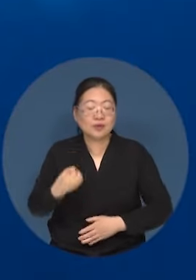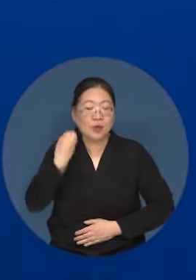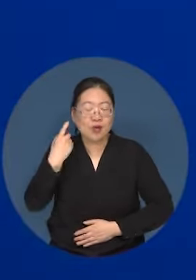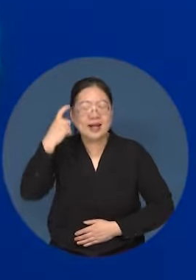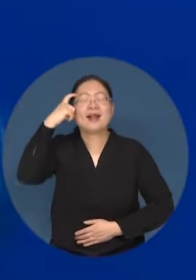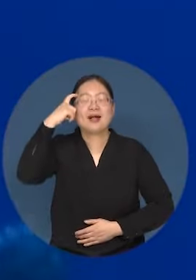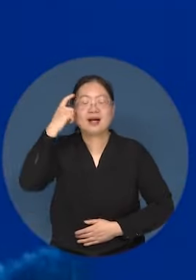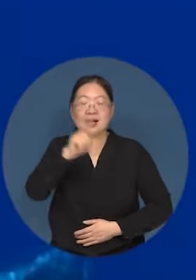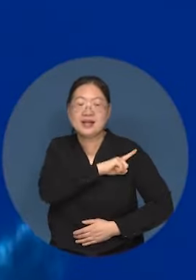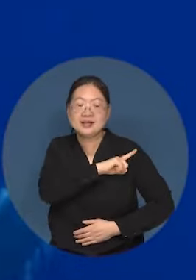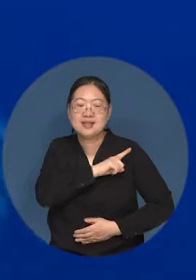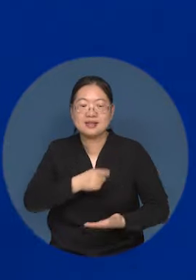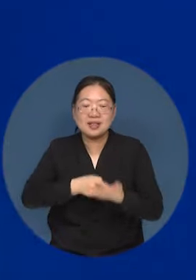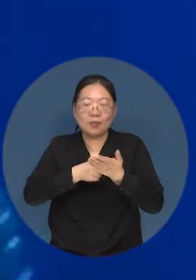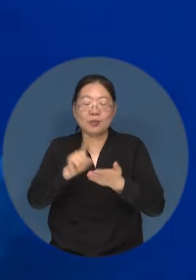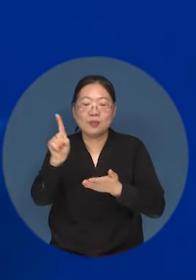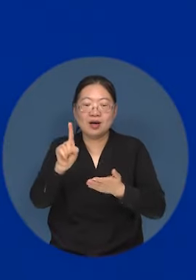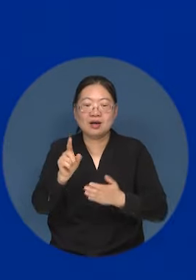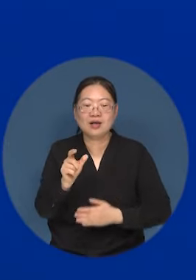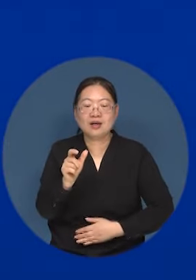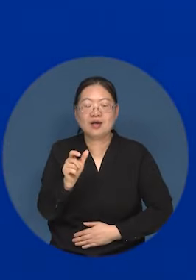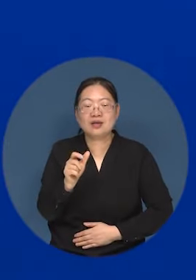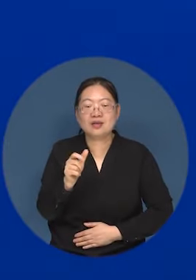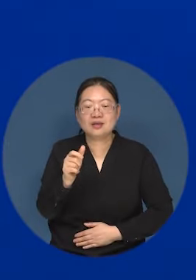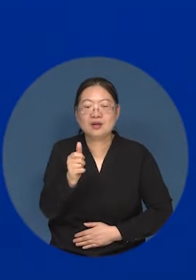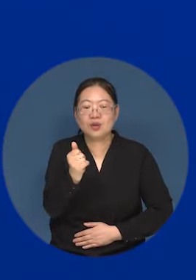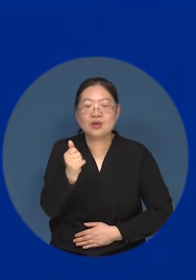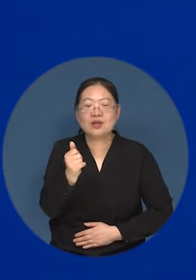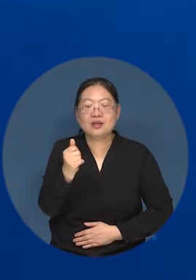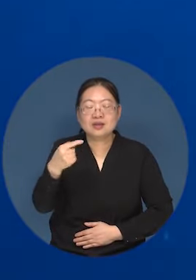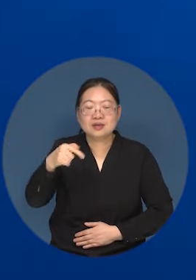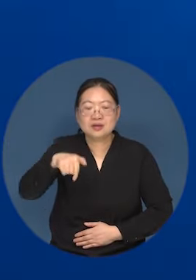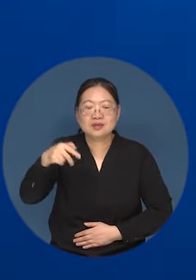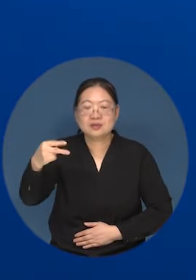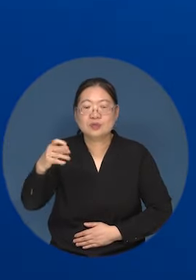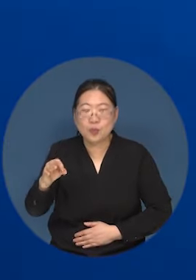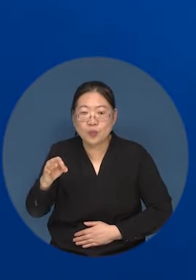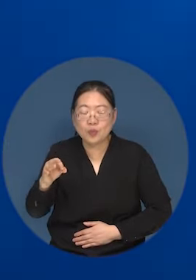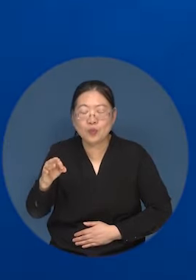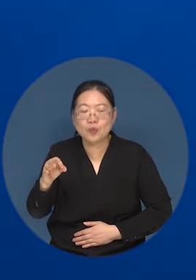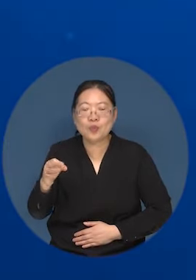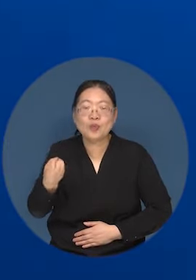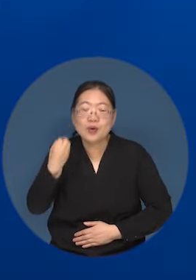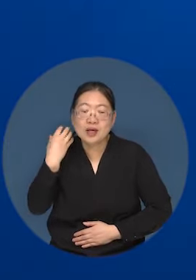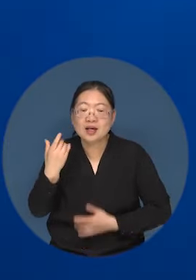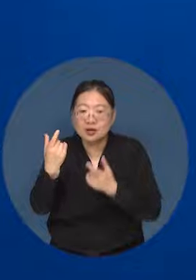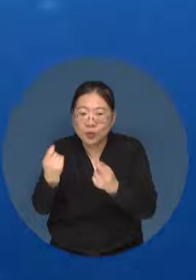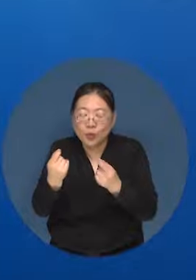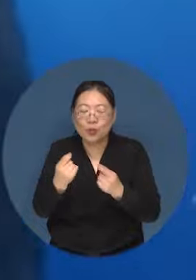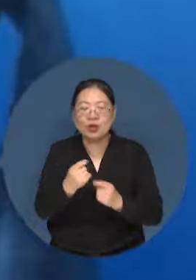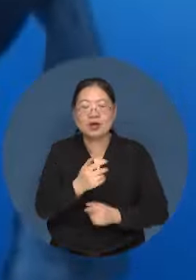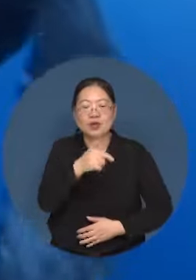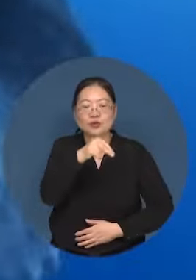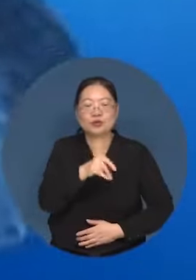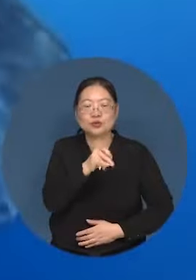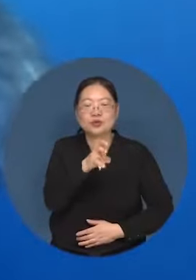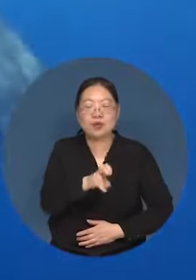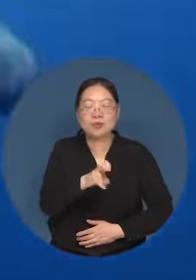먼저 떠올리는 고래가 혹등고래인데 혹등고래. 혹등고래도 수영고래를 요속합니다. 그리고 우리나라에